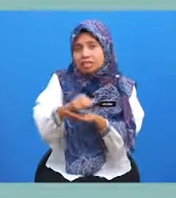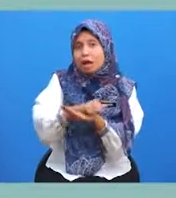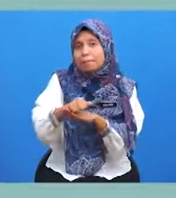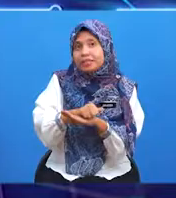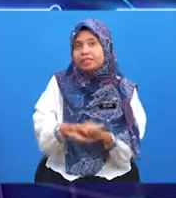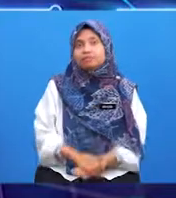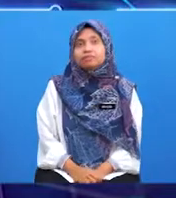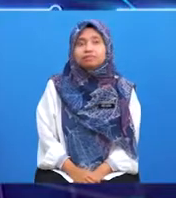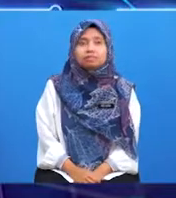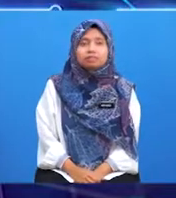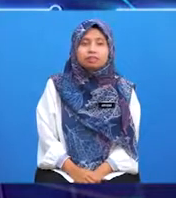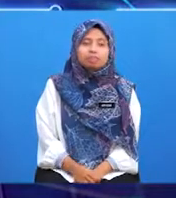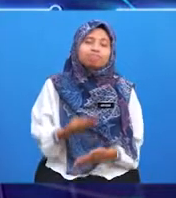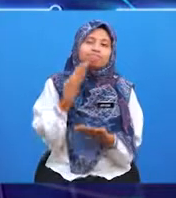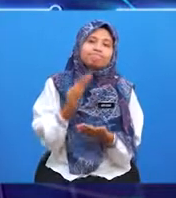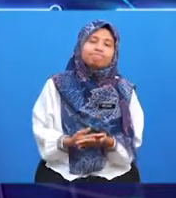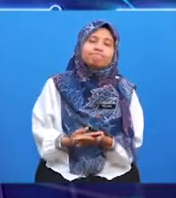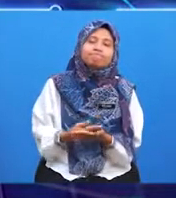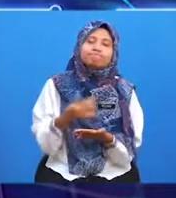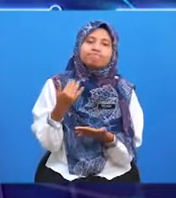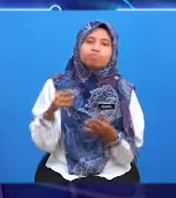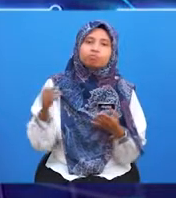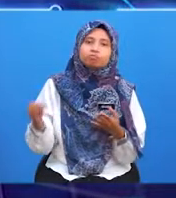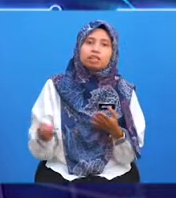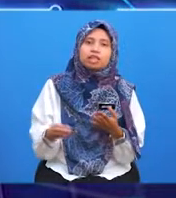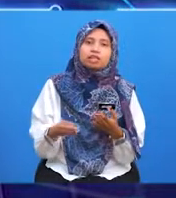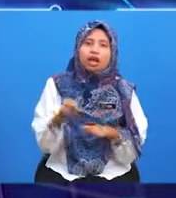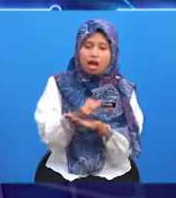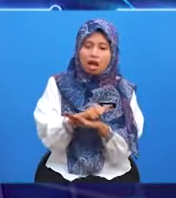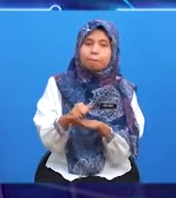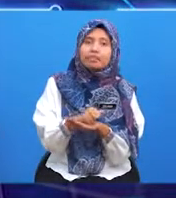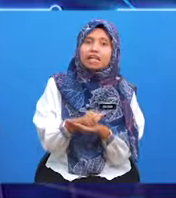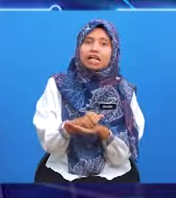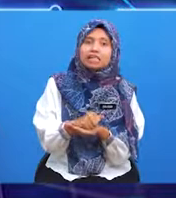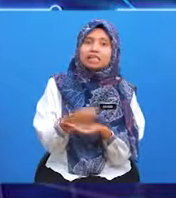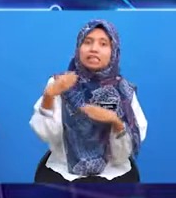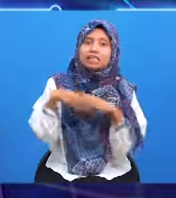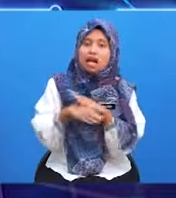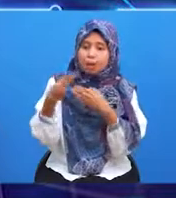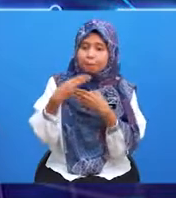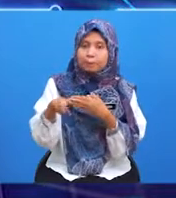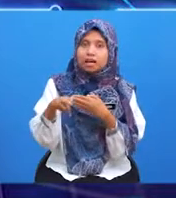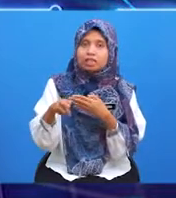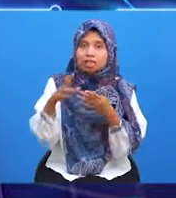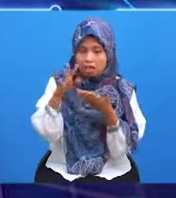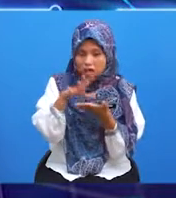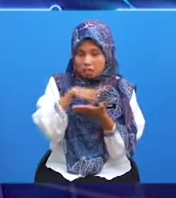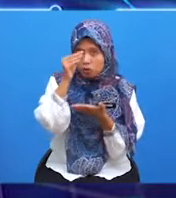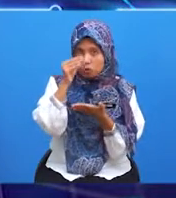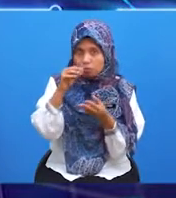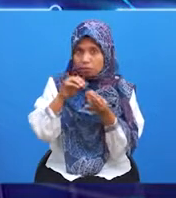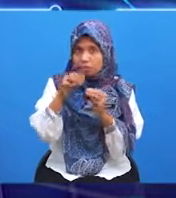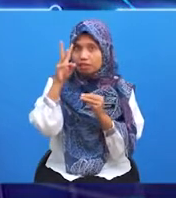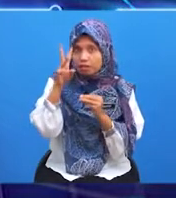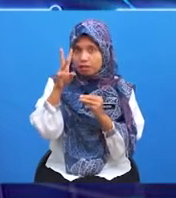aplikasi. Baiklah, murid-murid. Aplikasi satelit dalam penghantaran maklumat yang keenam